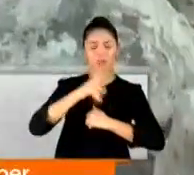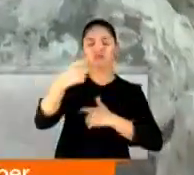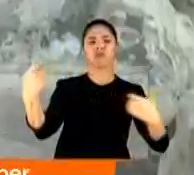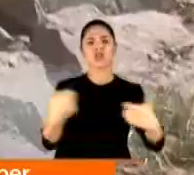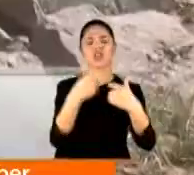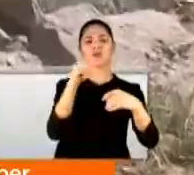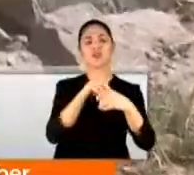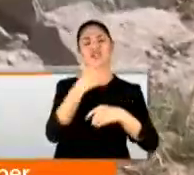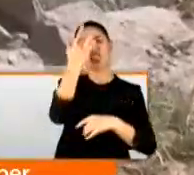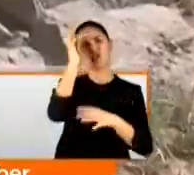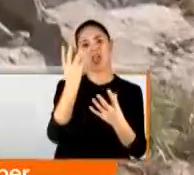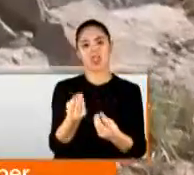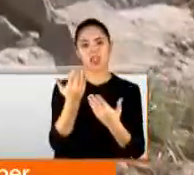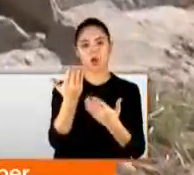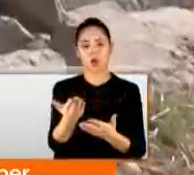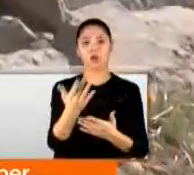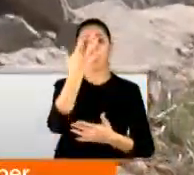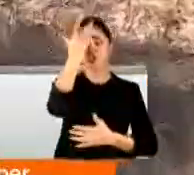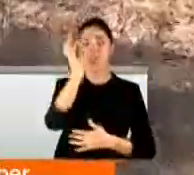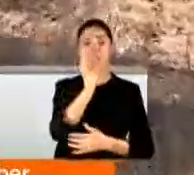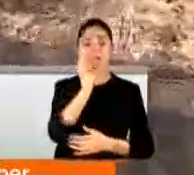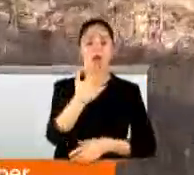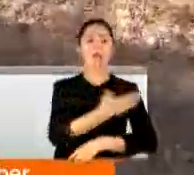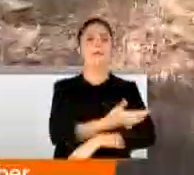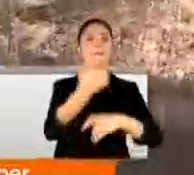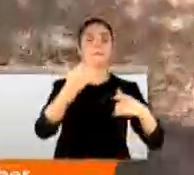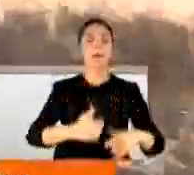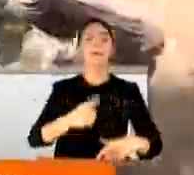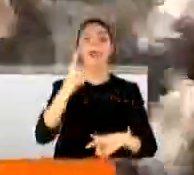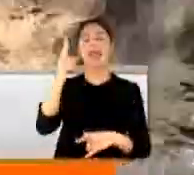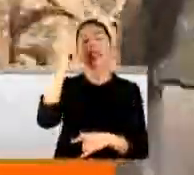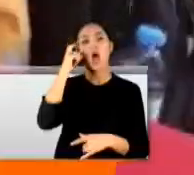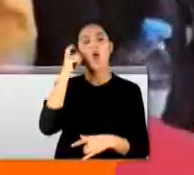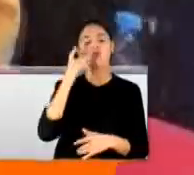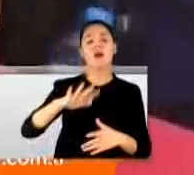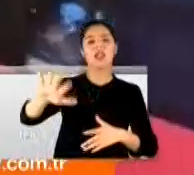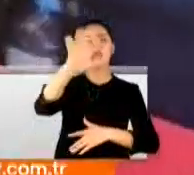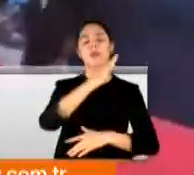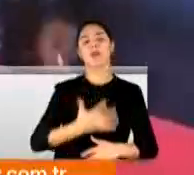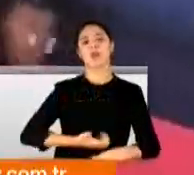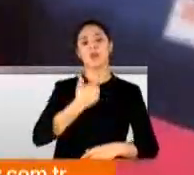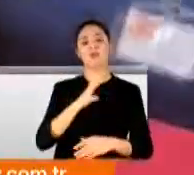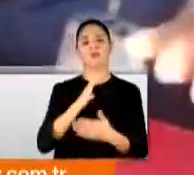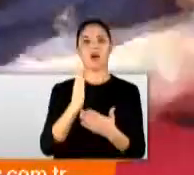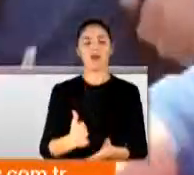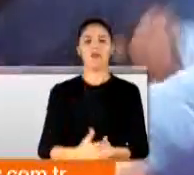çatışmada şehit oldu. Topuksuz'un şehadet haberi memleketi Osmaniye'ye kor gibi düştü.